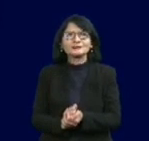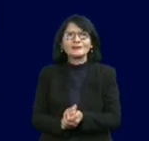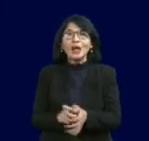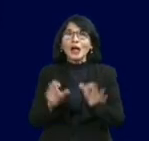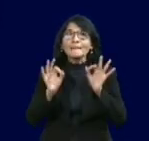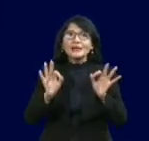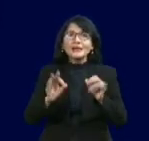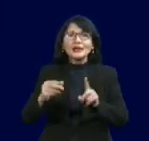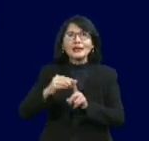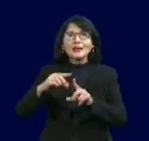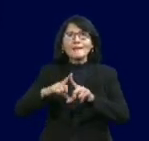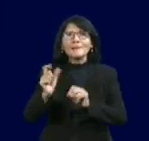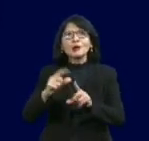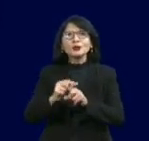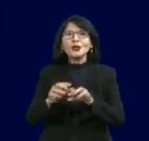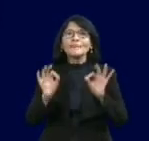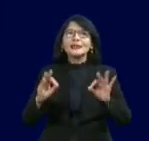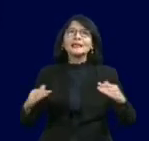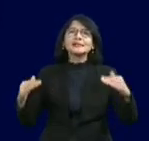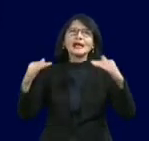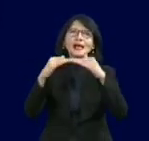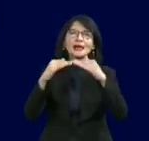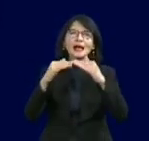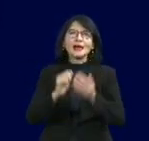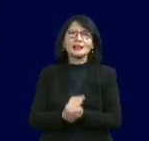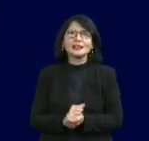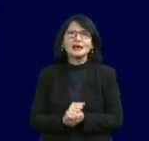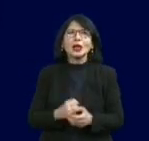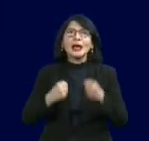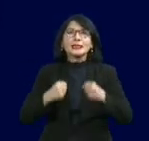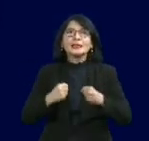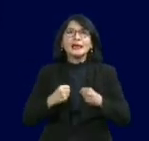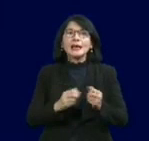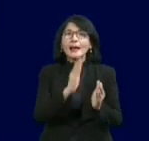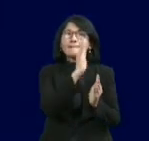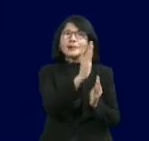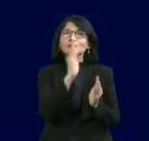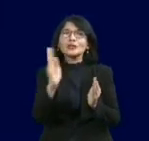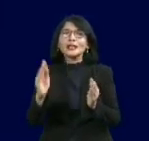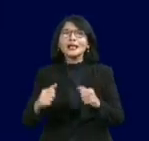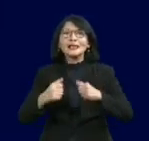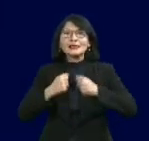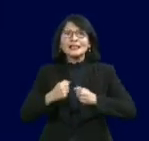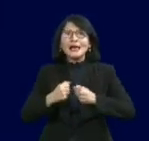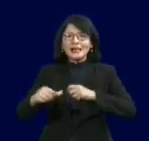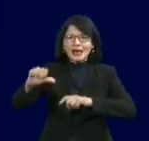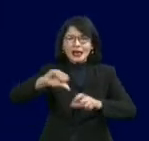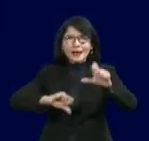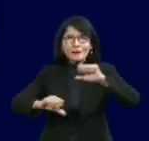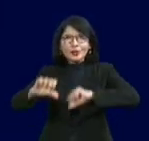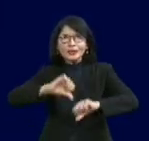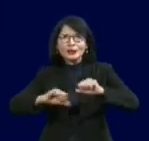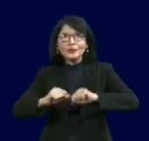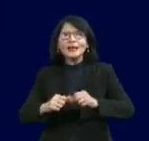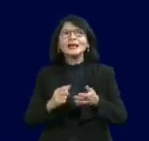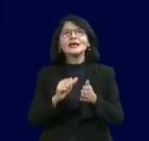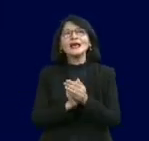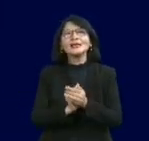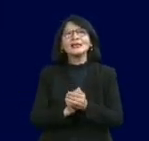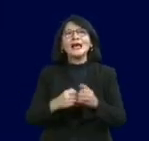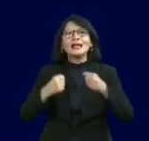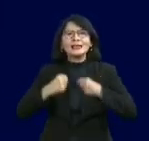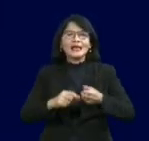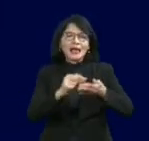pendidik PAUD, pendidik kesetaraan, dan juga tenaga perpustakaan, tenaga laboratorium, dan tenaga administrasi.